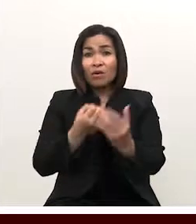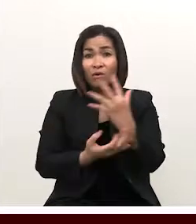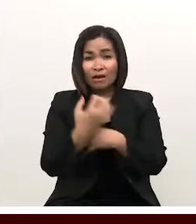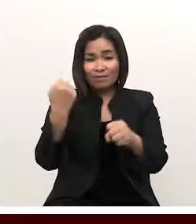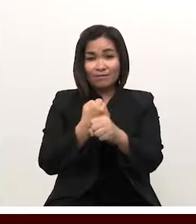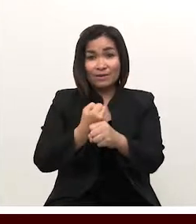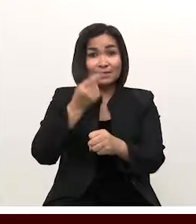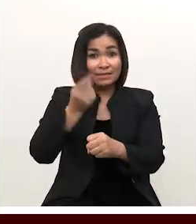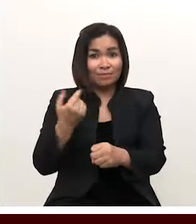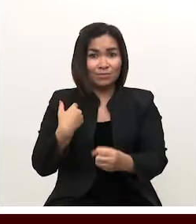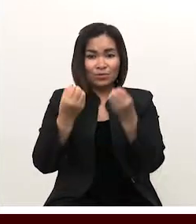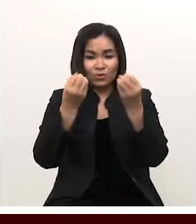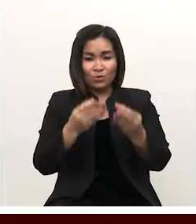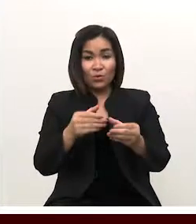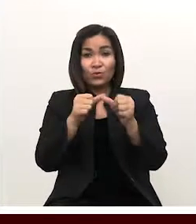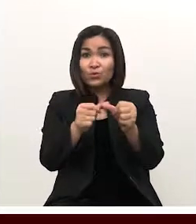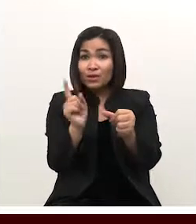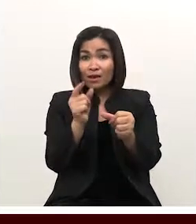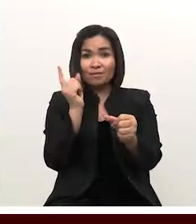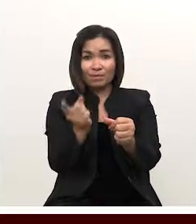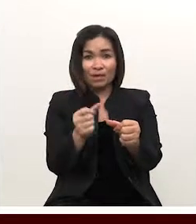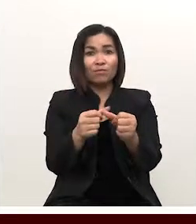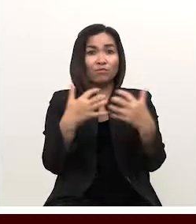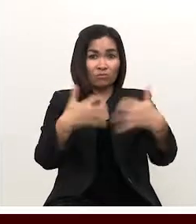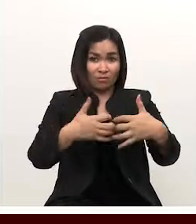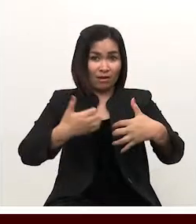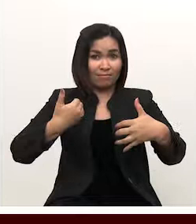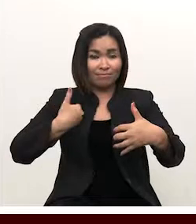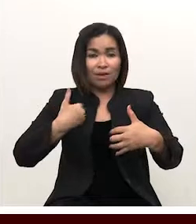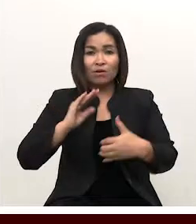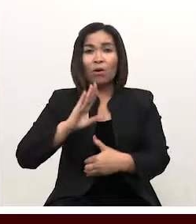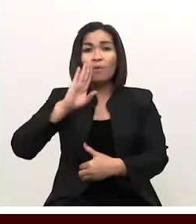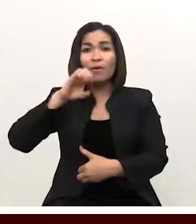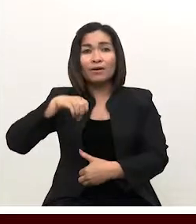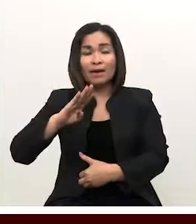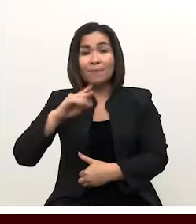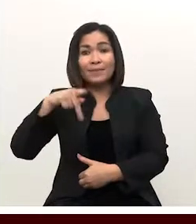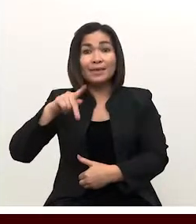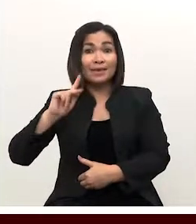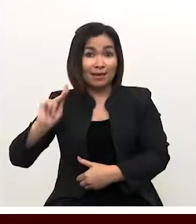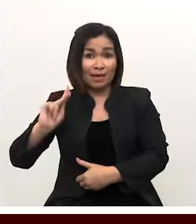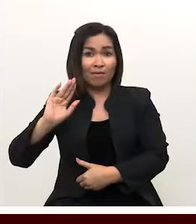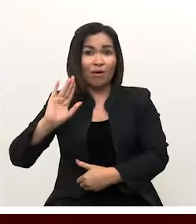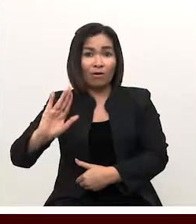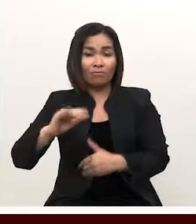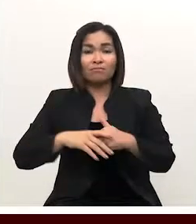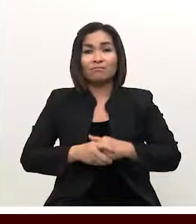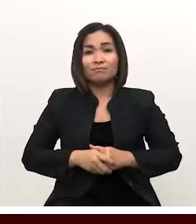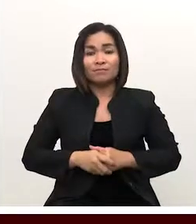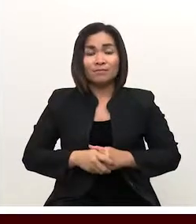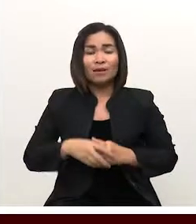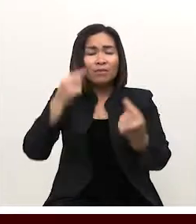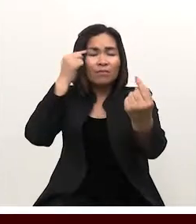ฏิบัติจริงจากครูมีครูประจำโรงงานช่วยเราอีกค่ะของบริษัท TK Garment จำกัดแม่สอดค่ะ